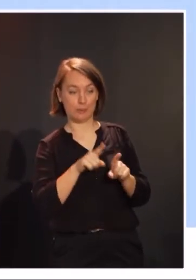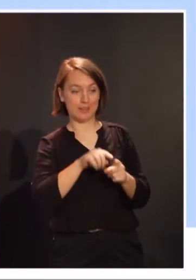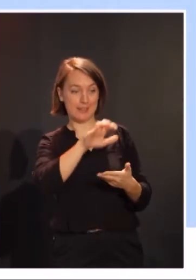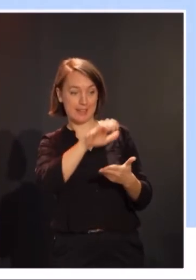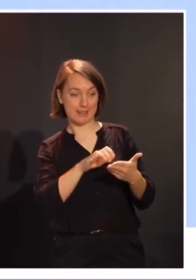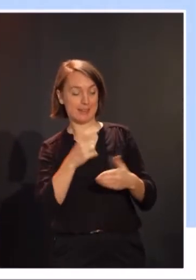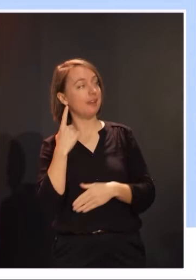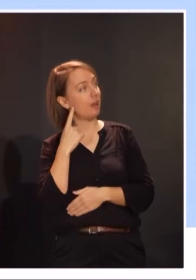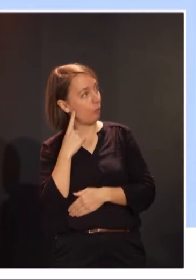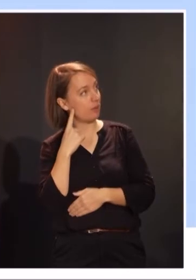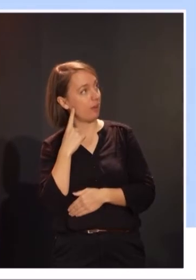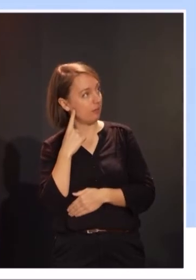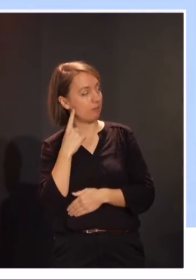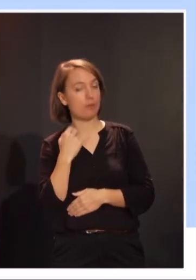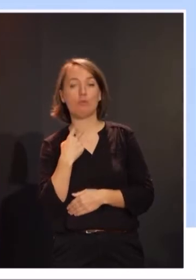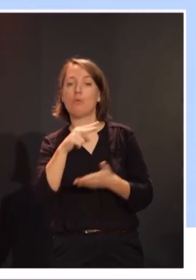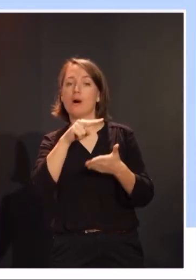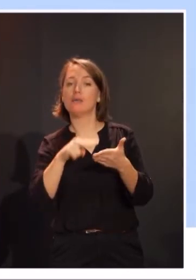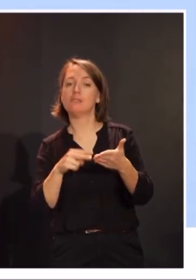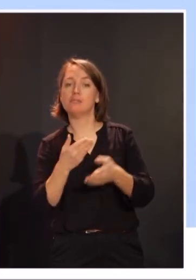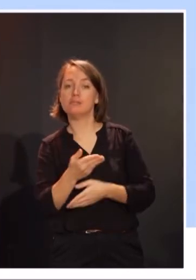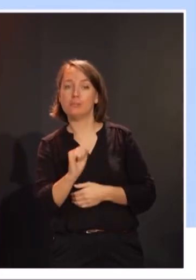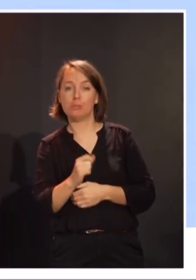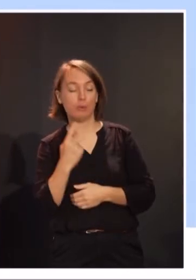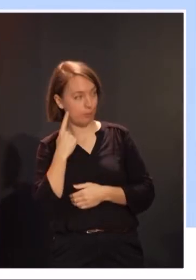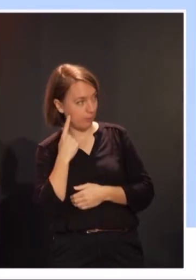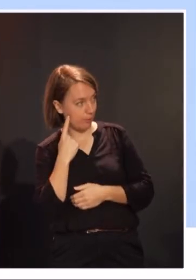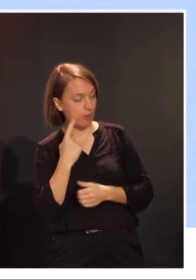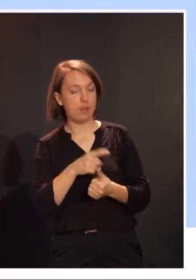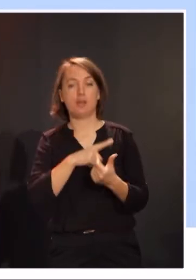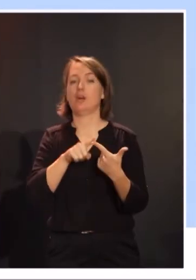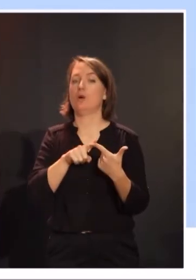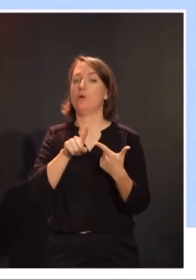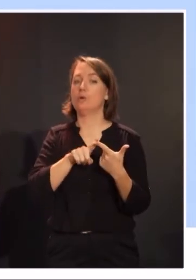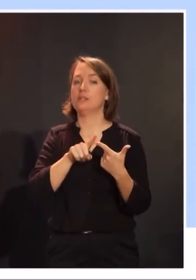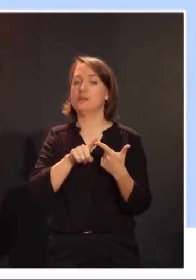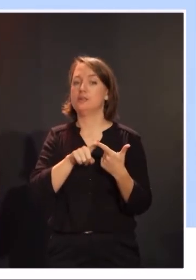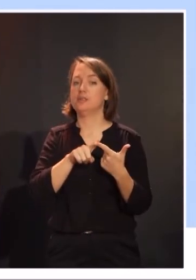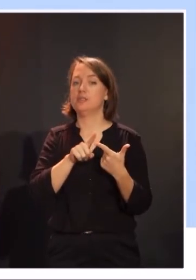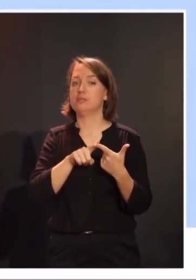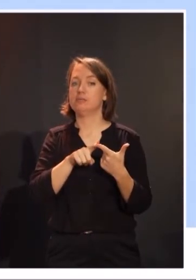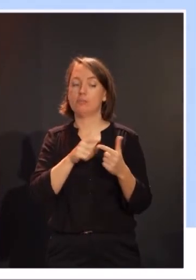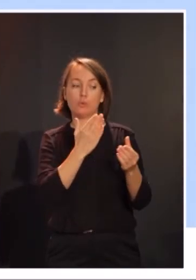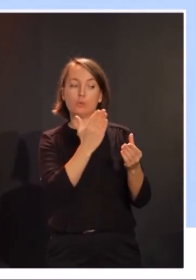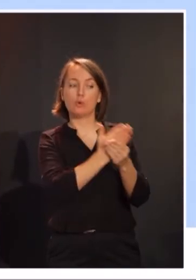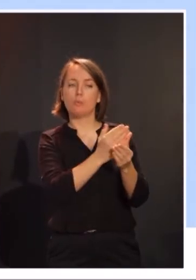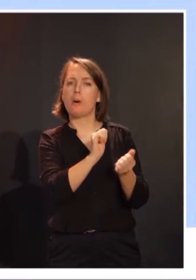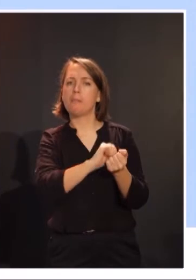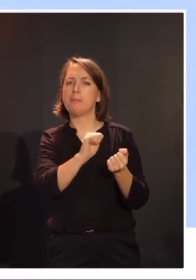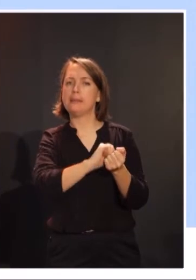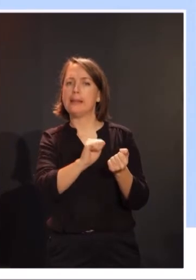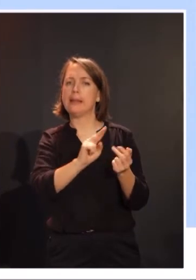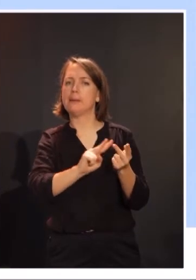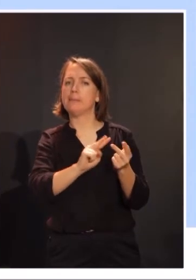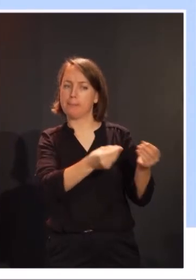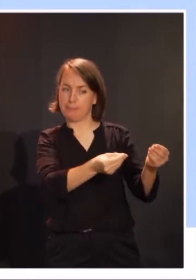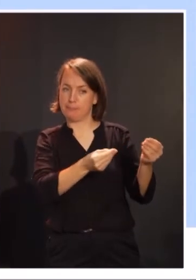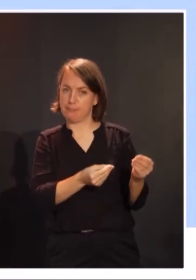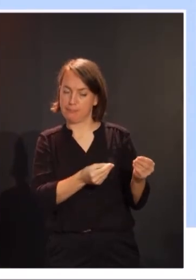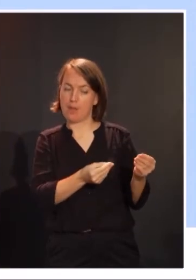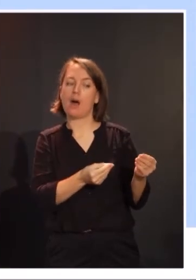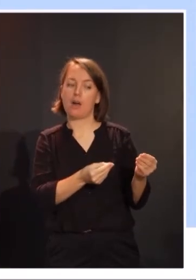sont donnés en version numérique, bien évidemment, mais aussi scanner et écouter les documents qui seraient transmis en version